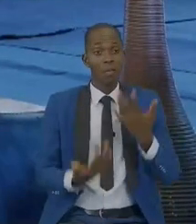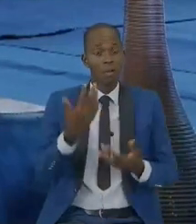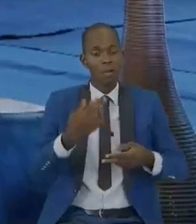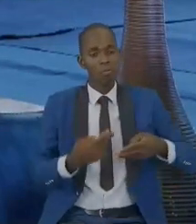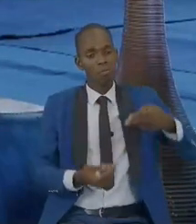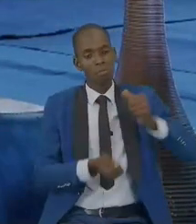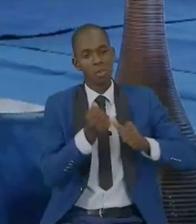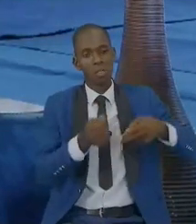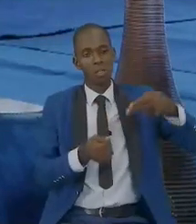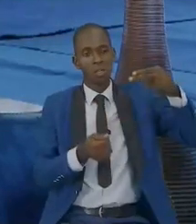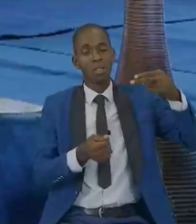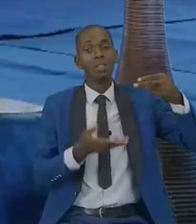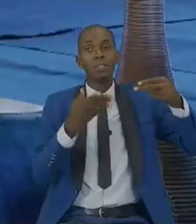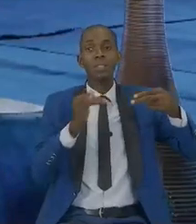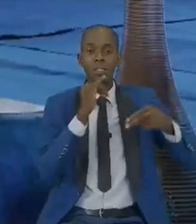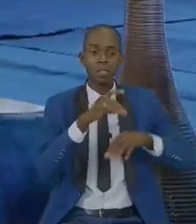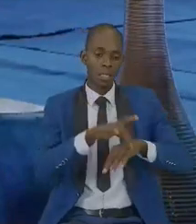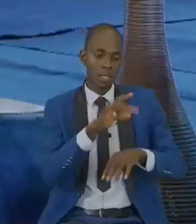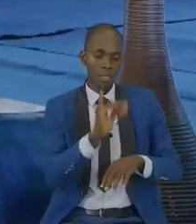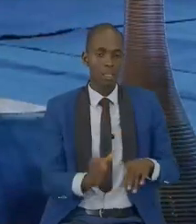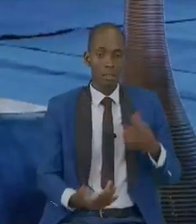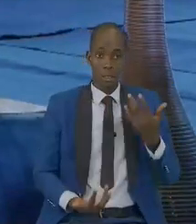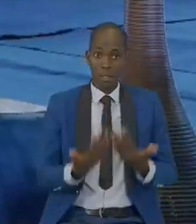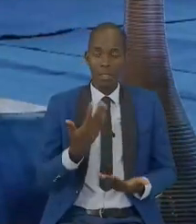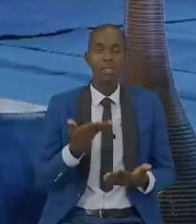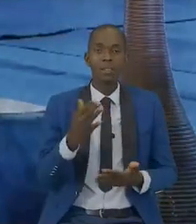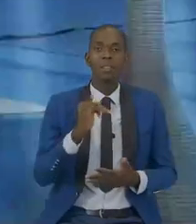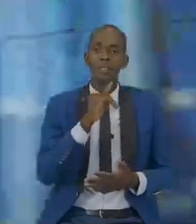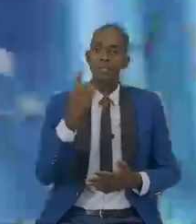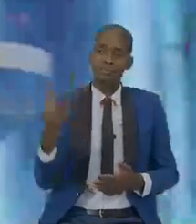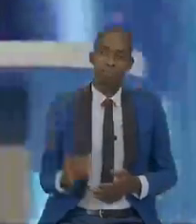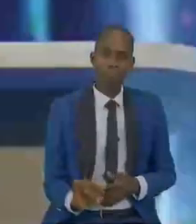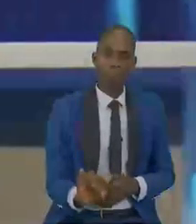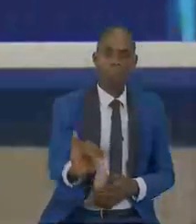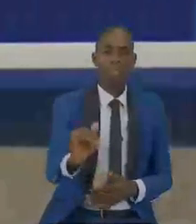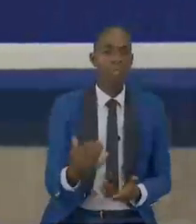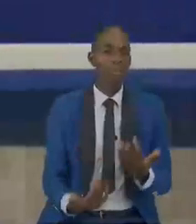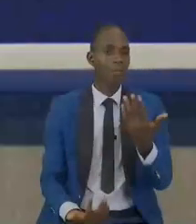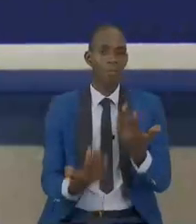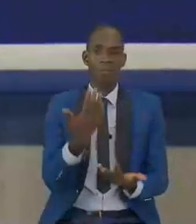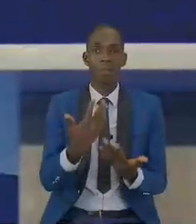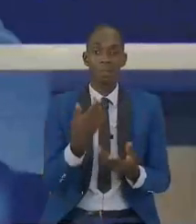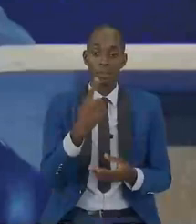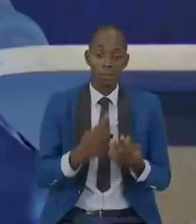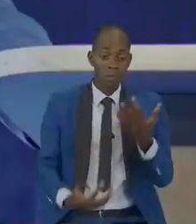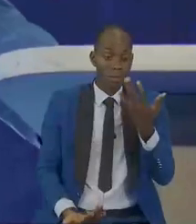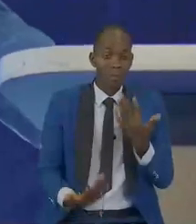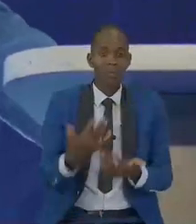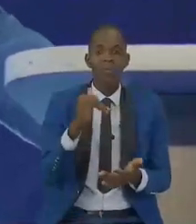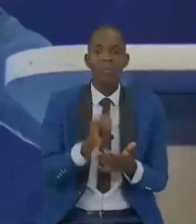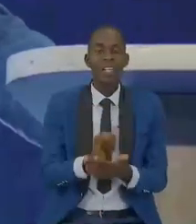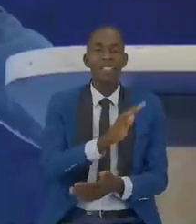comprendre fournaise un peu élevée, fournaise un peu. Il y a une fournaise sur terre, il y a une